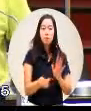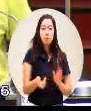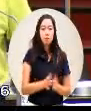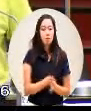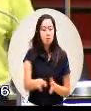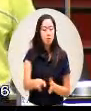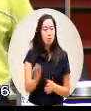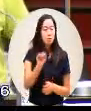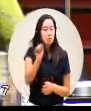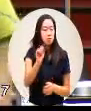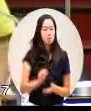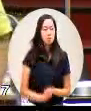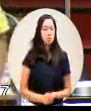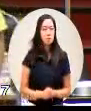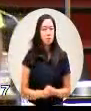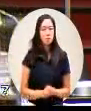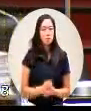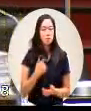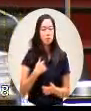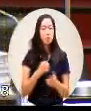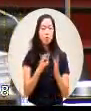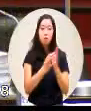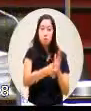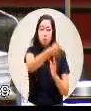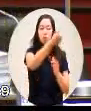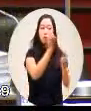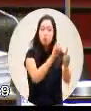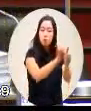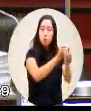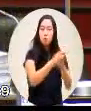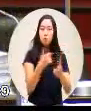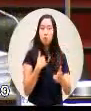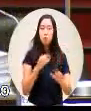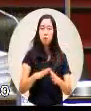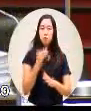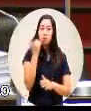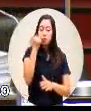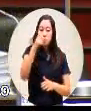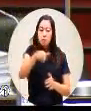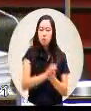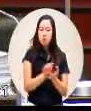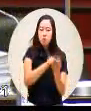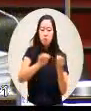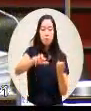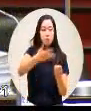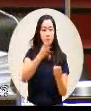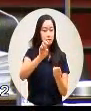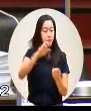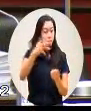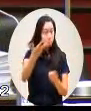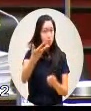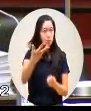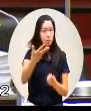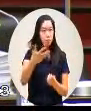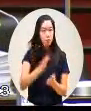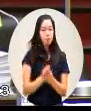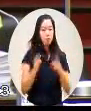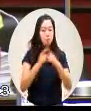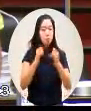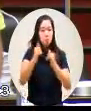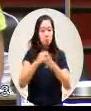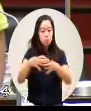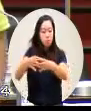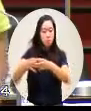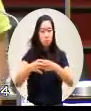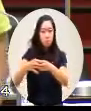能破。我甲陈斌讲，如果啦吼，这828间呢，会讲回啦，人民团队啦，你